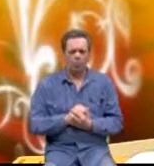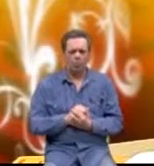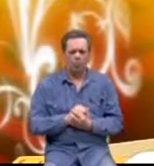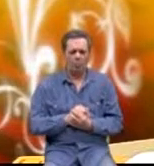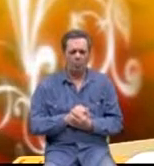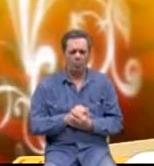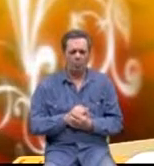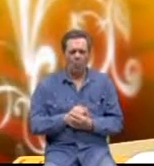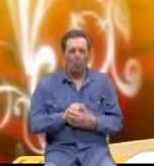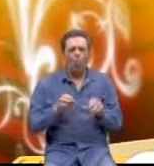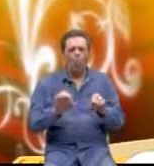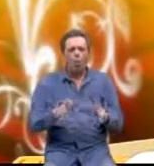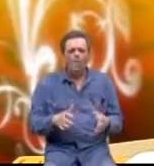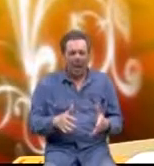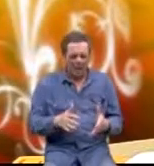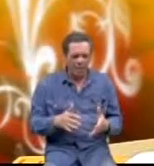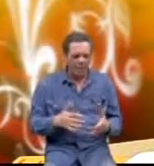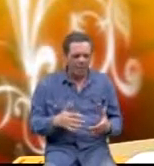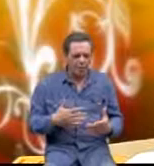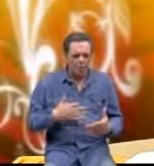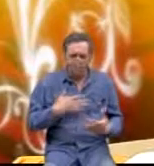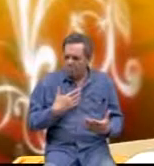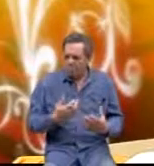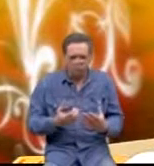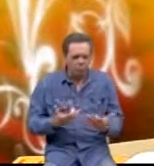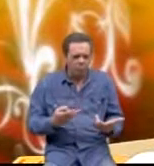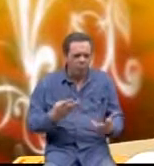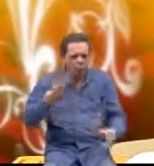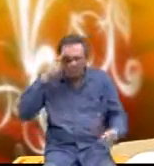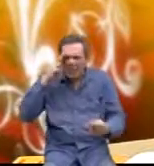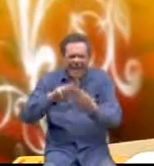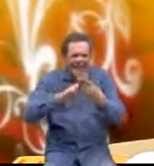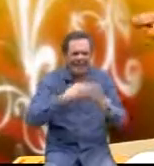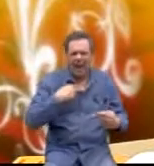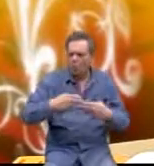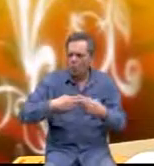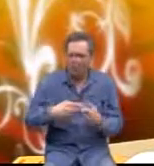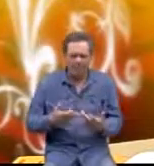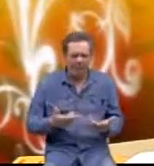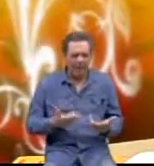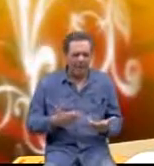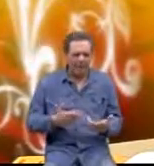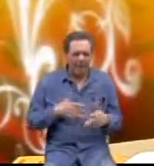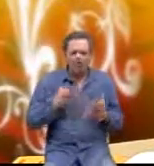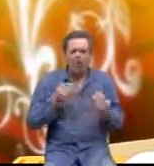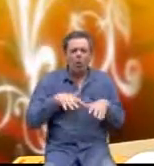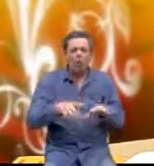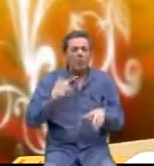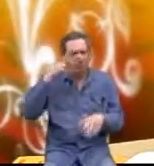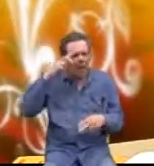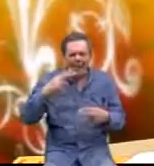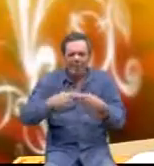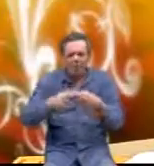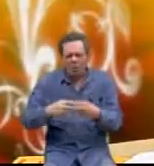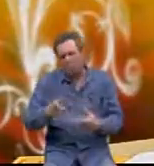kako bi se reklo, usavršava svoje susjedske i upoznaje se čak. Nisu ni znali da su jedan pored drugoga, pogledat ćemo jedan